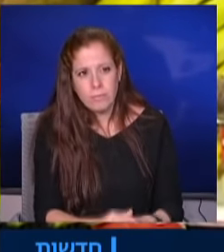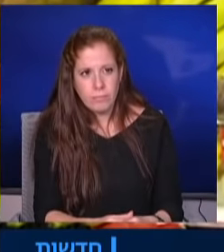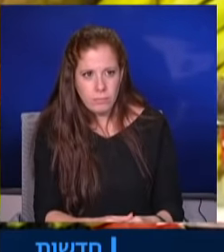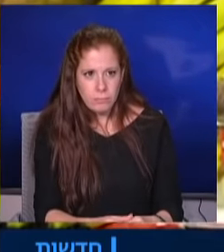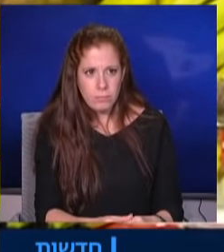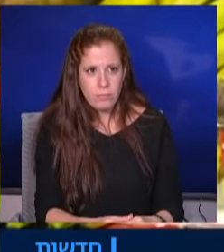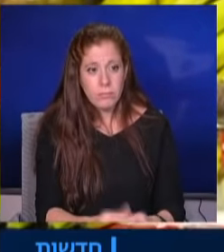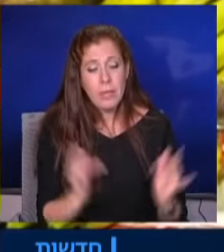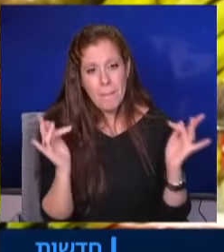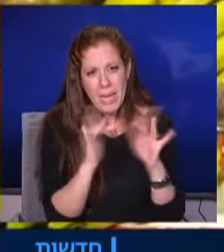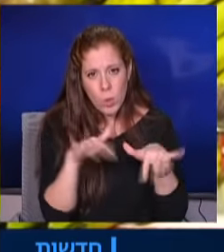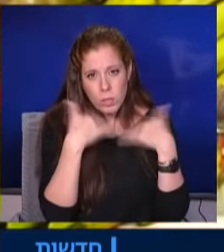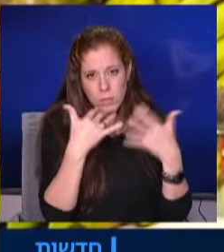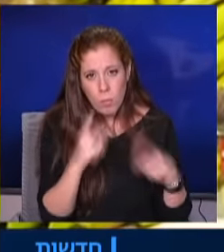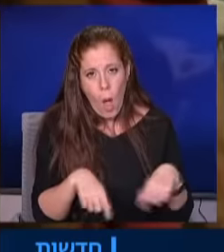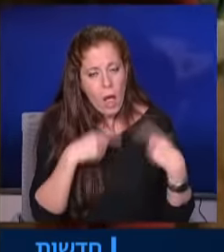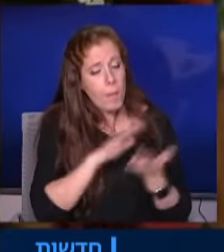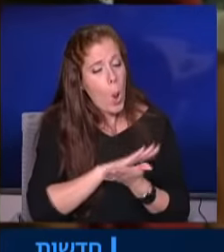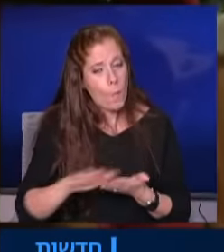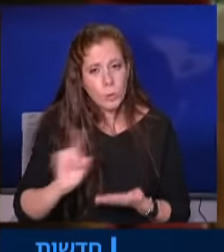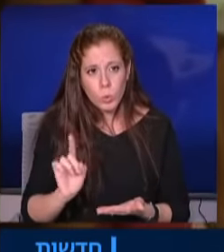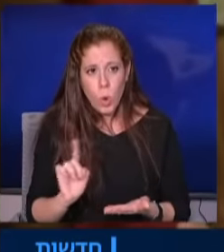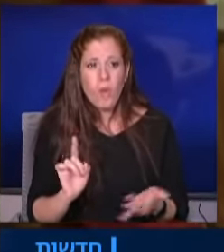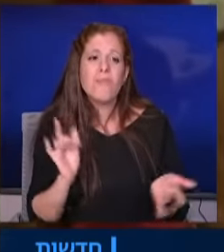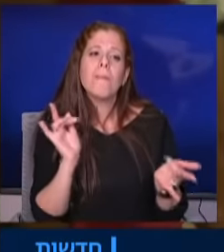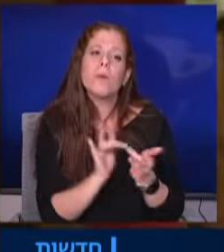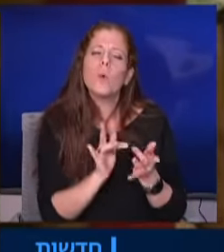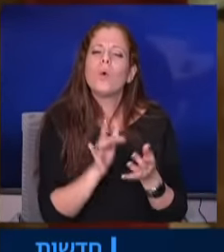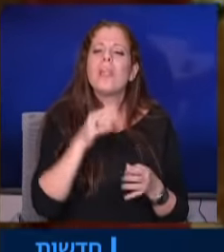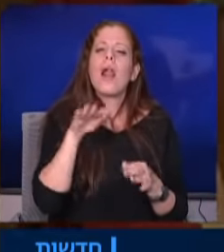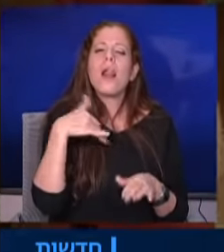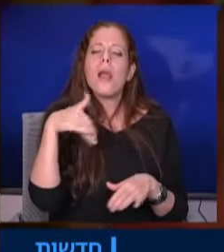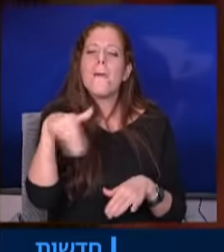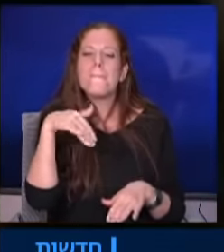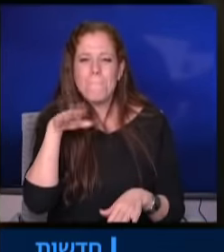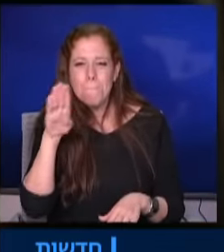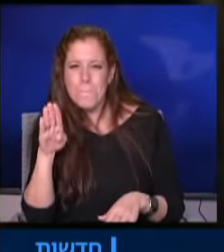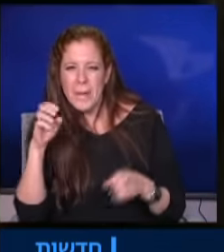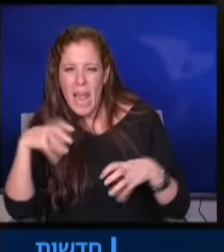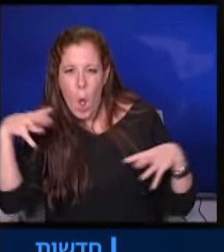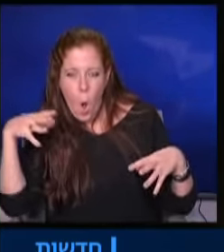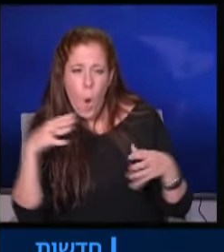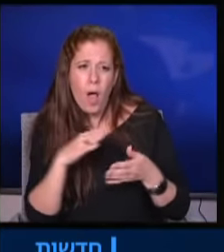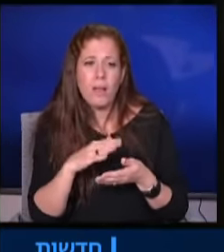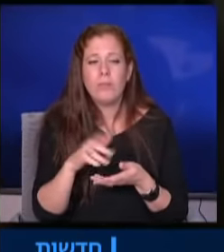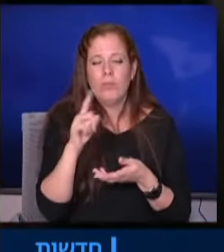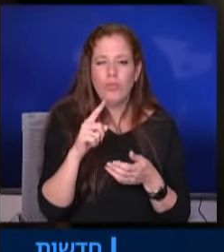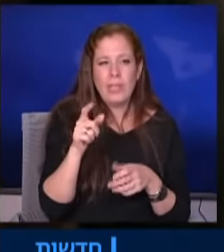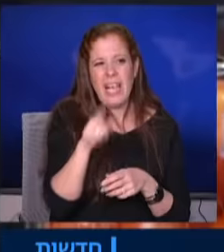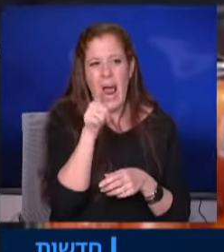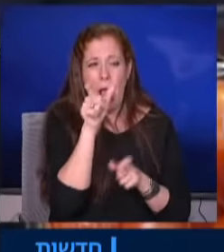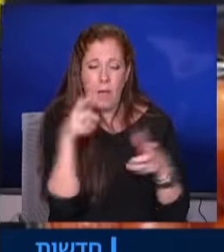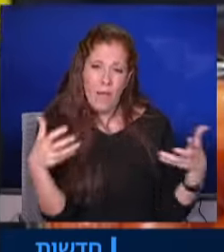בניגוד לסיפור החיים הלא פשוט שלו, ובניגוד לבני אור הקשוחה שעסקה בחבורת צעירים אלימה מבאר שבע שסחרה